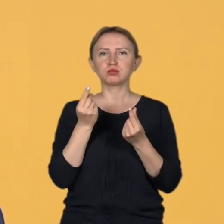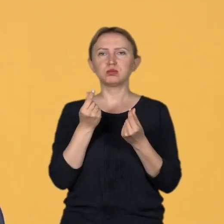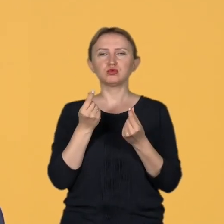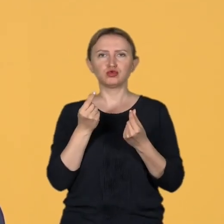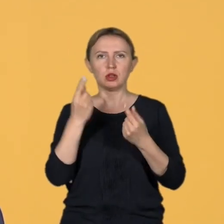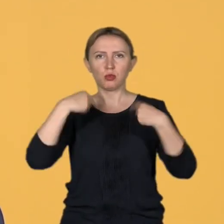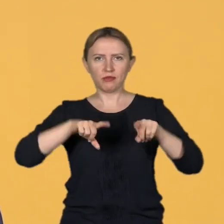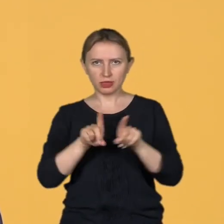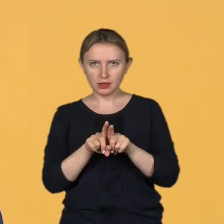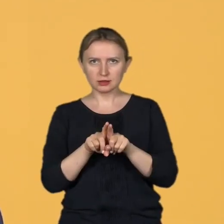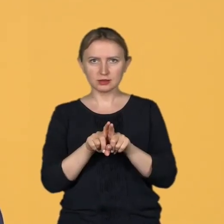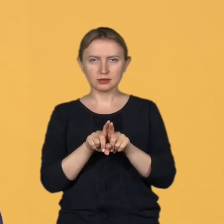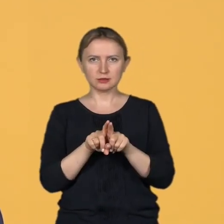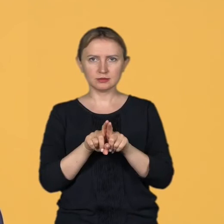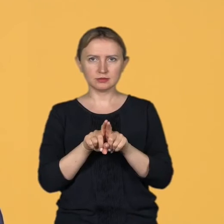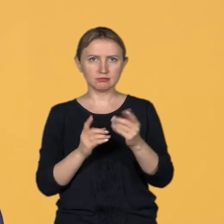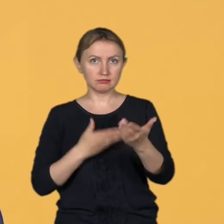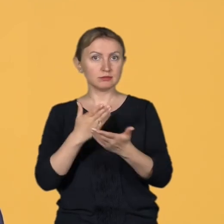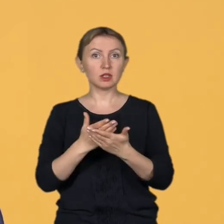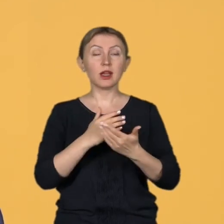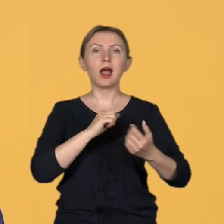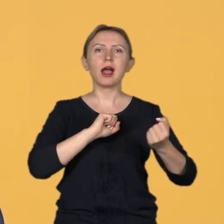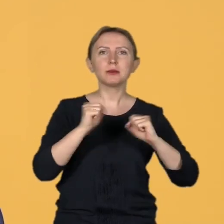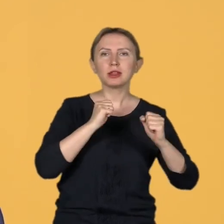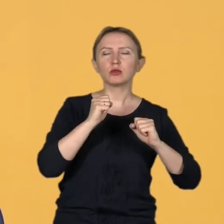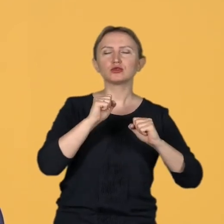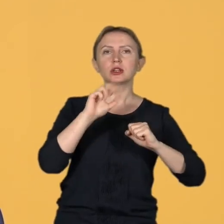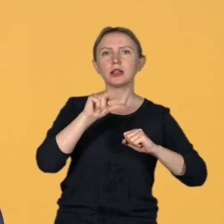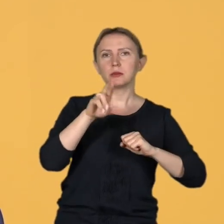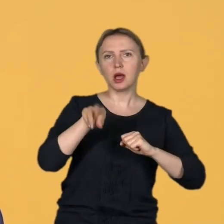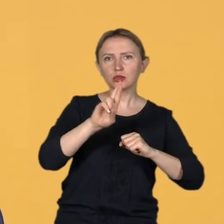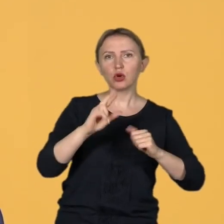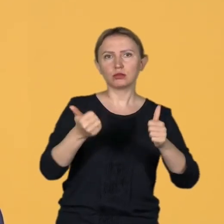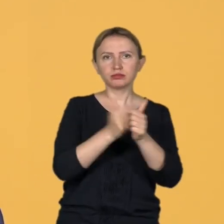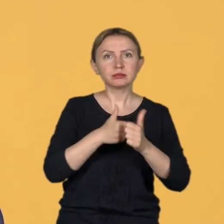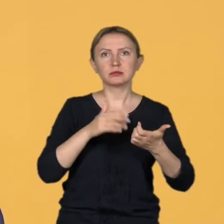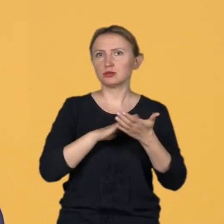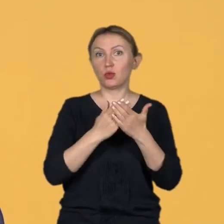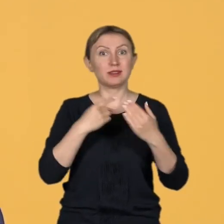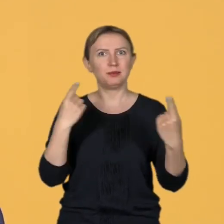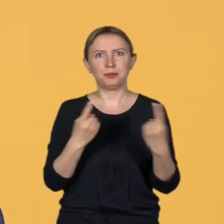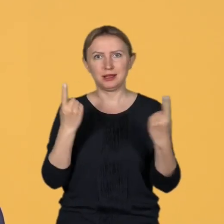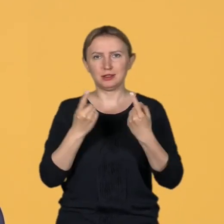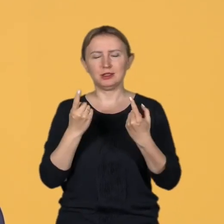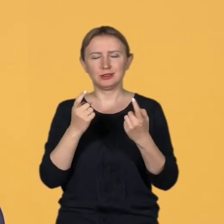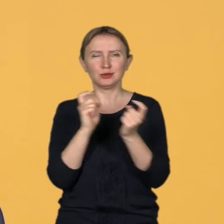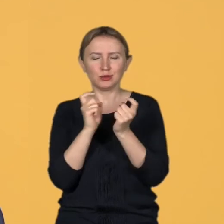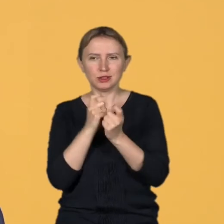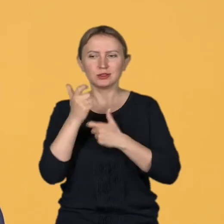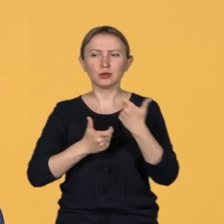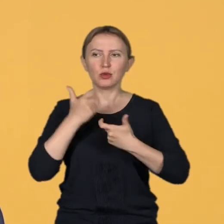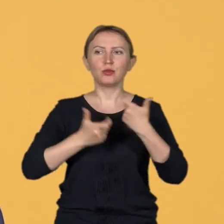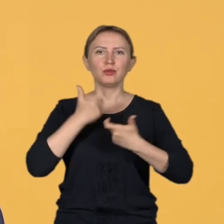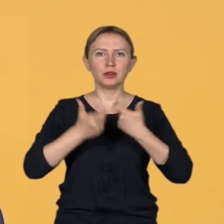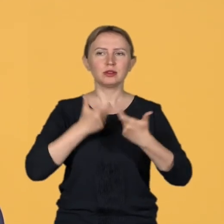obywatelskiego i tak dalej. Ci animatorzy też organizują różnego rodzaju wydarzenia, chociażby pikniki sąsiedzkie, po to, żeby